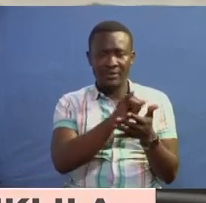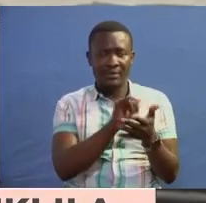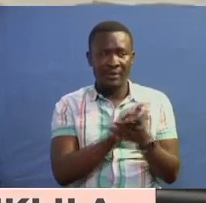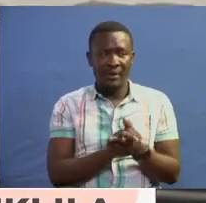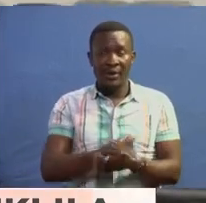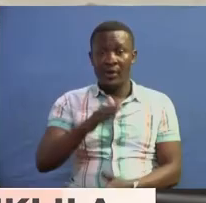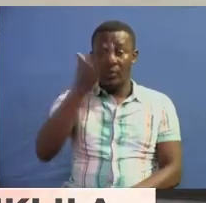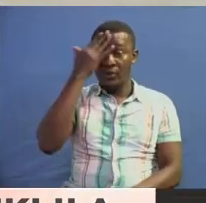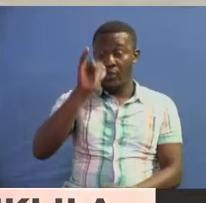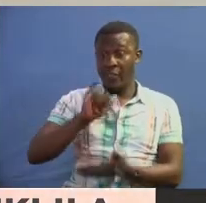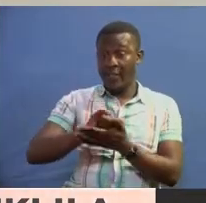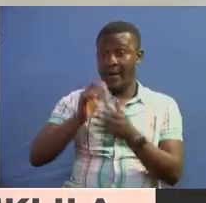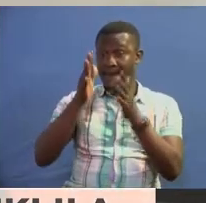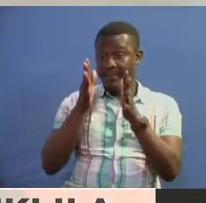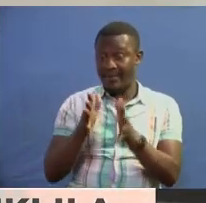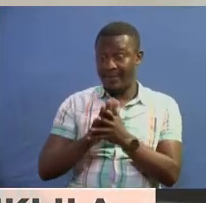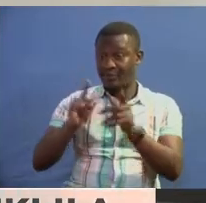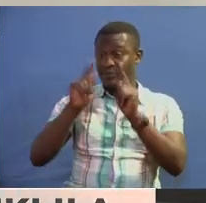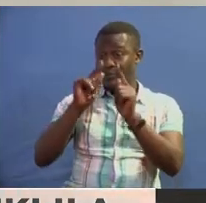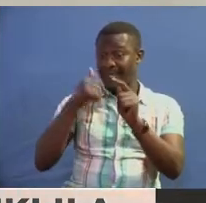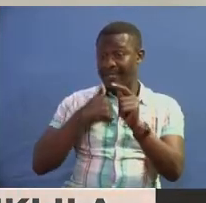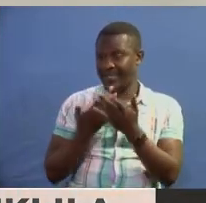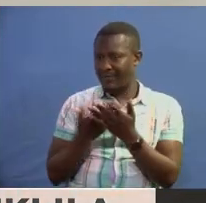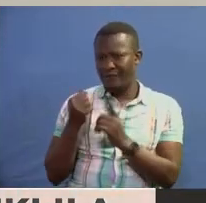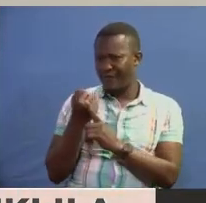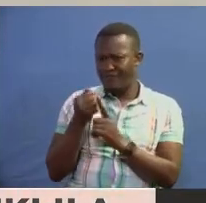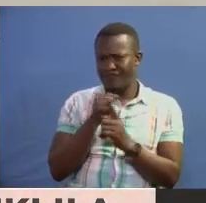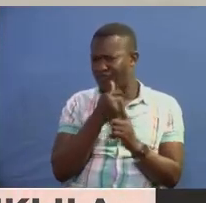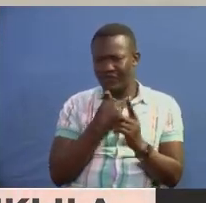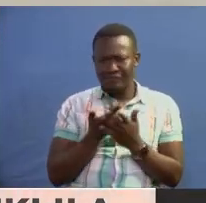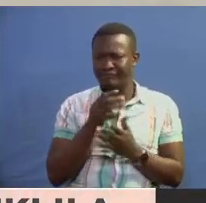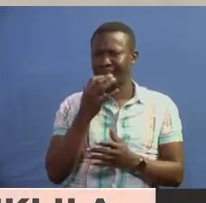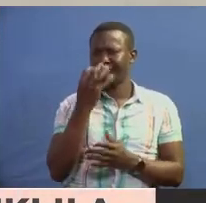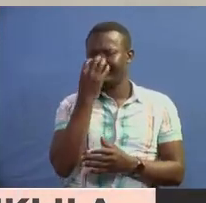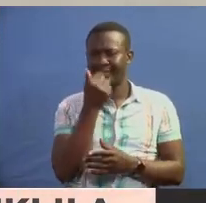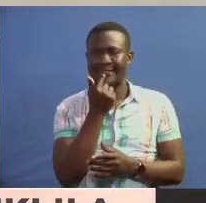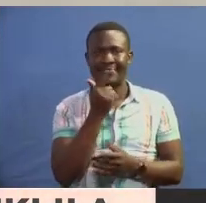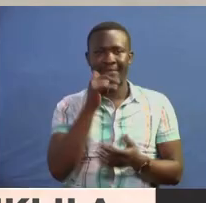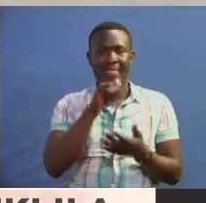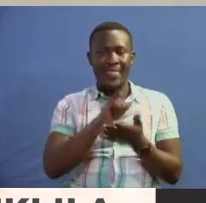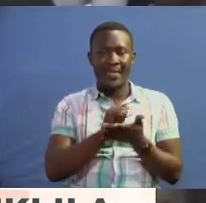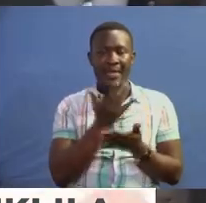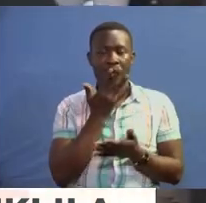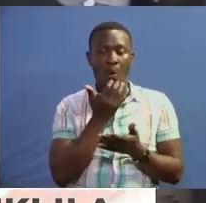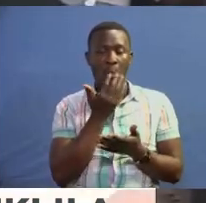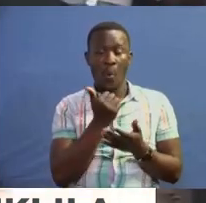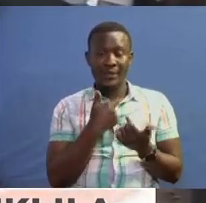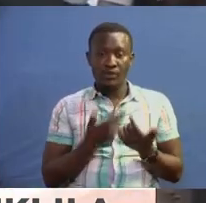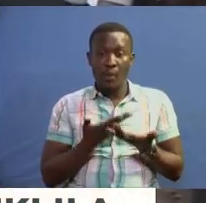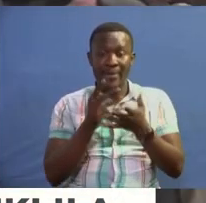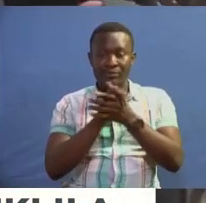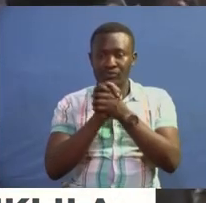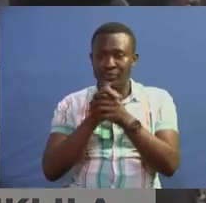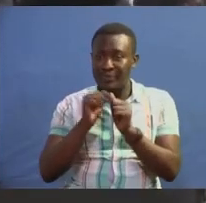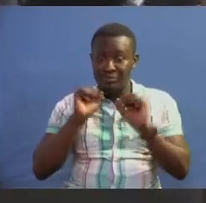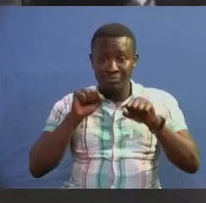Na mnajua ile jamaa ya maandamano wameanza kuzungua huyu rais. Ati anasema ati anataka atidue na handshake. Unaweza